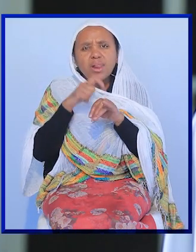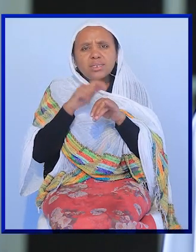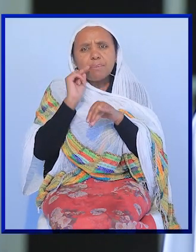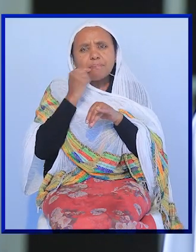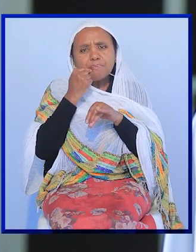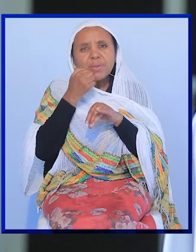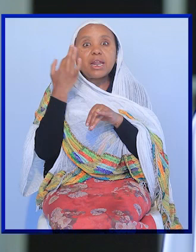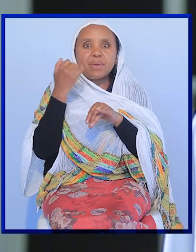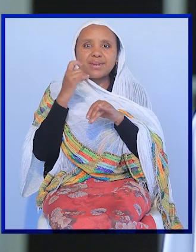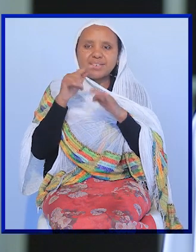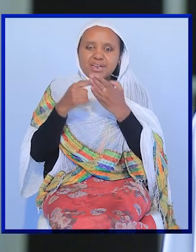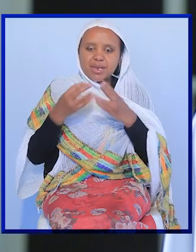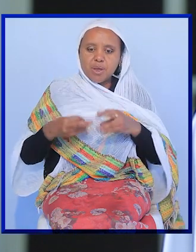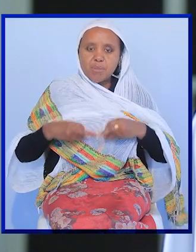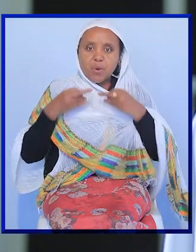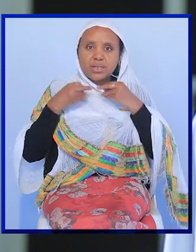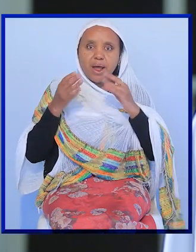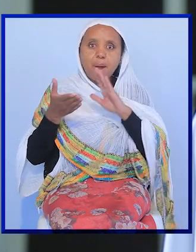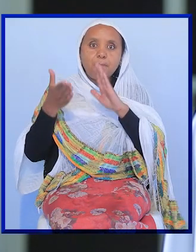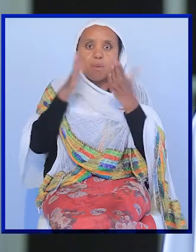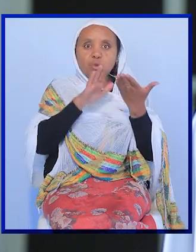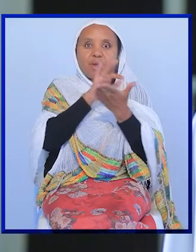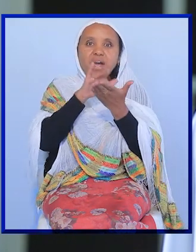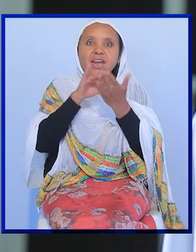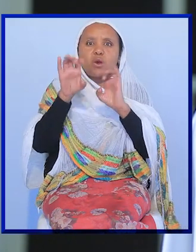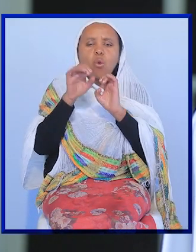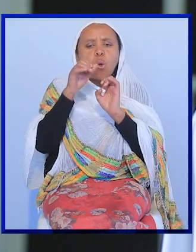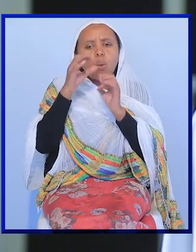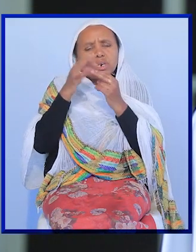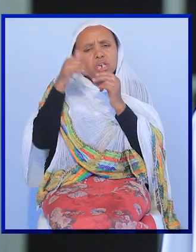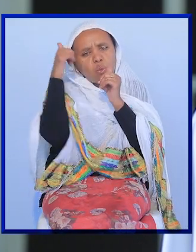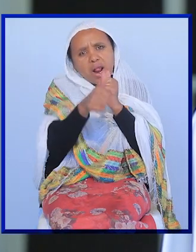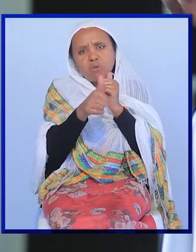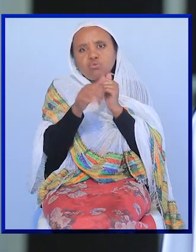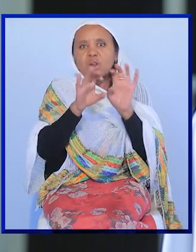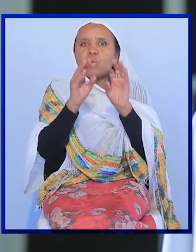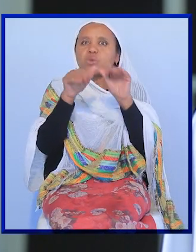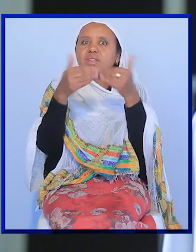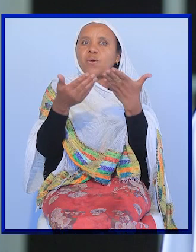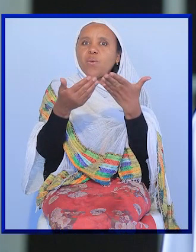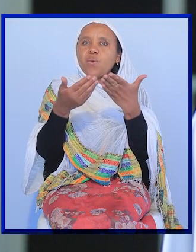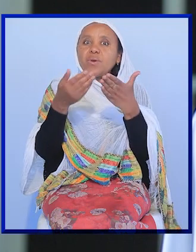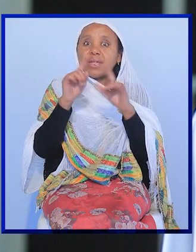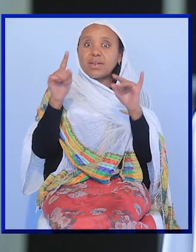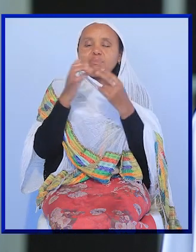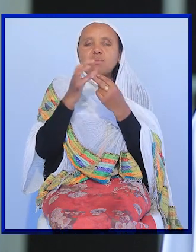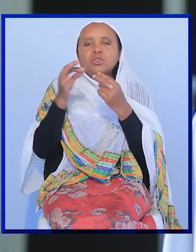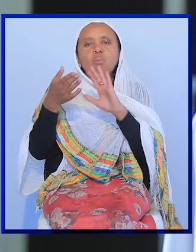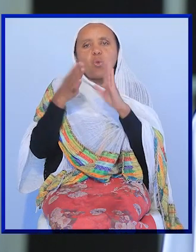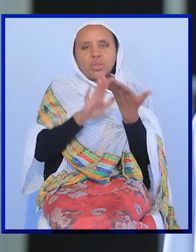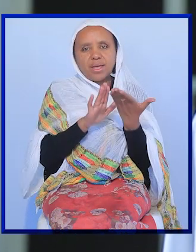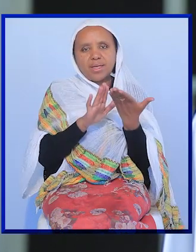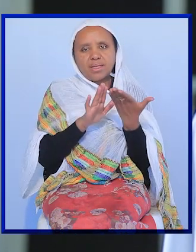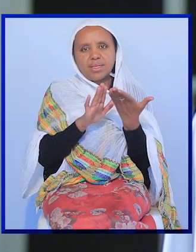ነበረ። ስለዚህ በሕይወትና በሞት መካከል አድርጎት ምርጫውን ለሱ ትቶ ፈጠረው። በምርጫው ሞትን አገኘ፣ በምርጫው